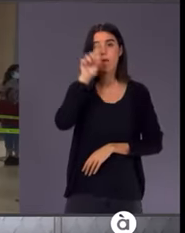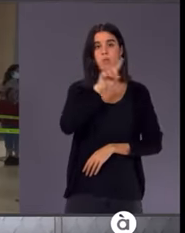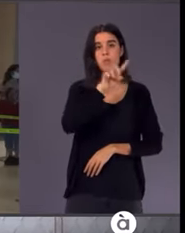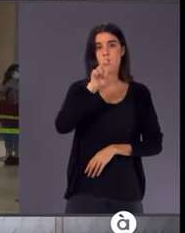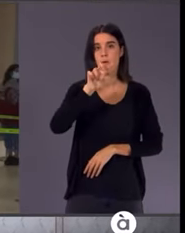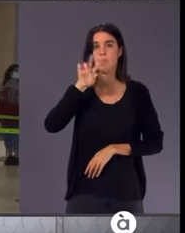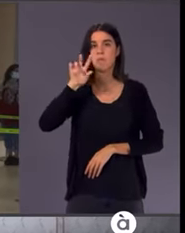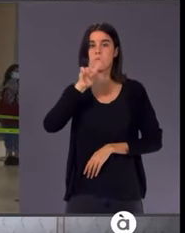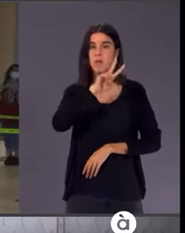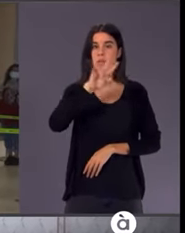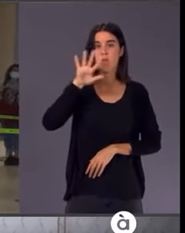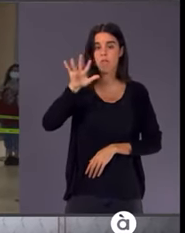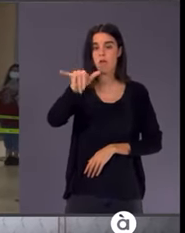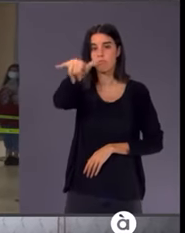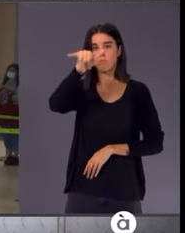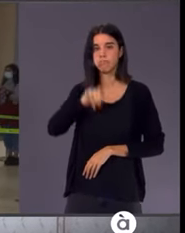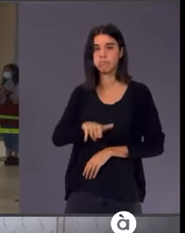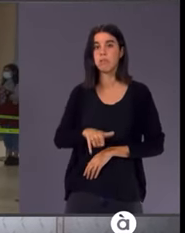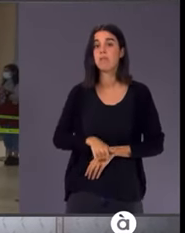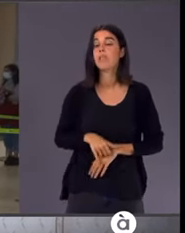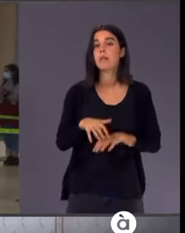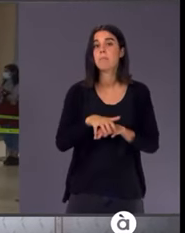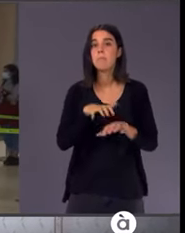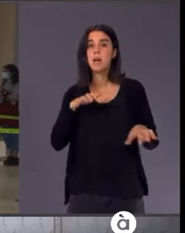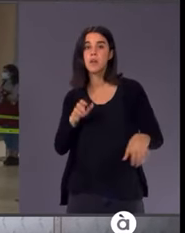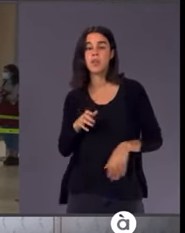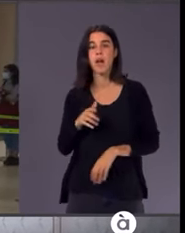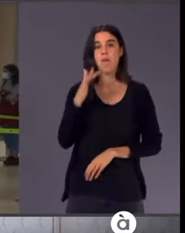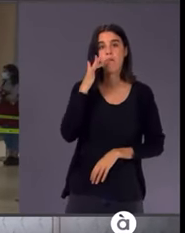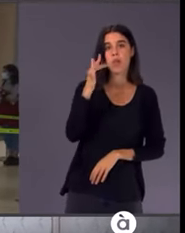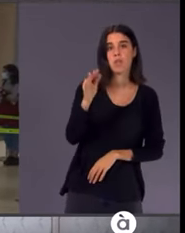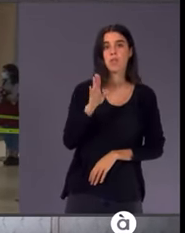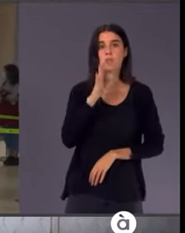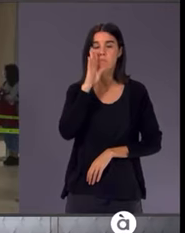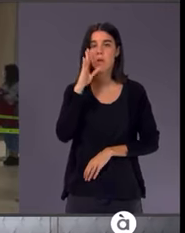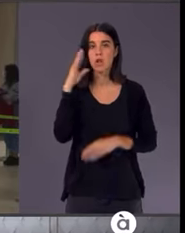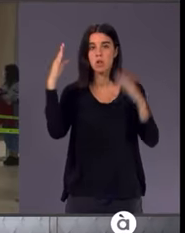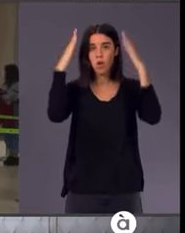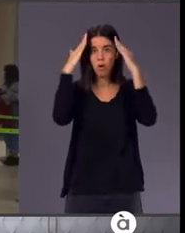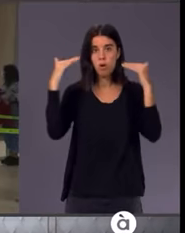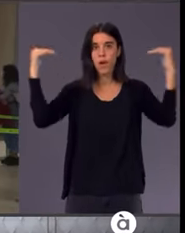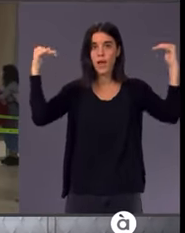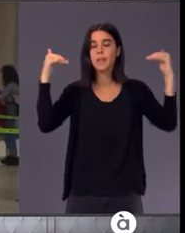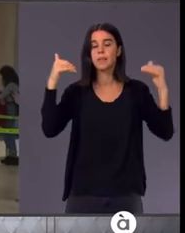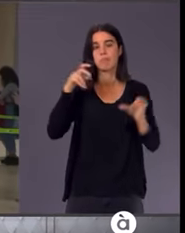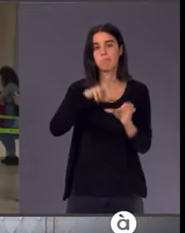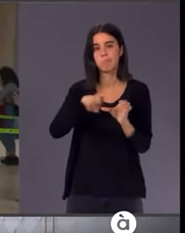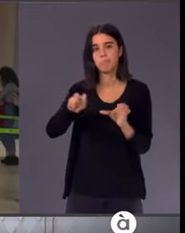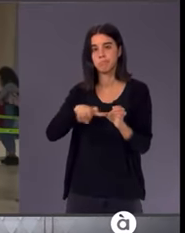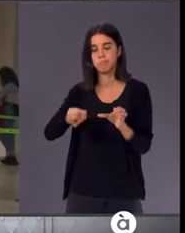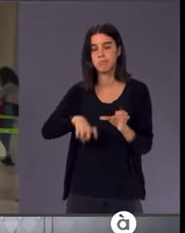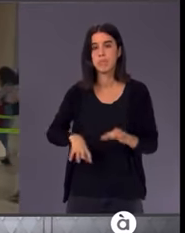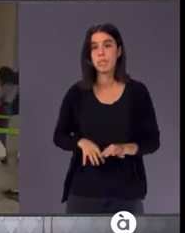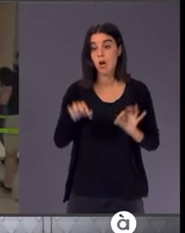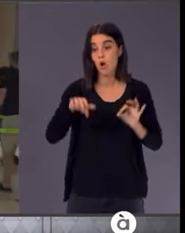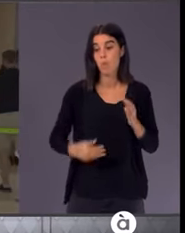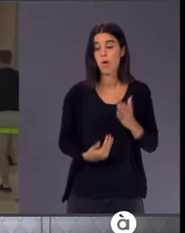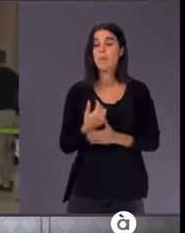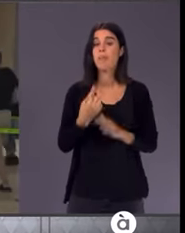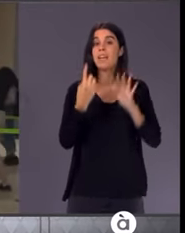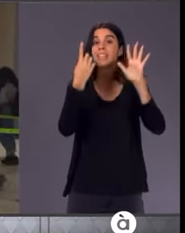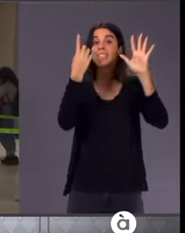avions amb turistes, sobretot francesos, belgues i holandesos. De fet, este matí han aterrat 6 avions